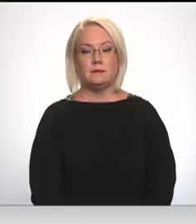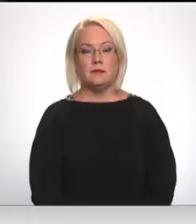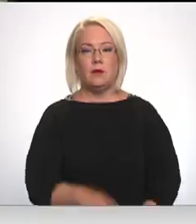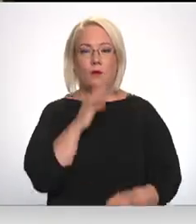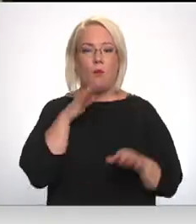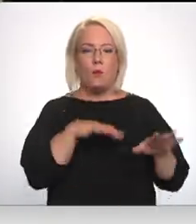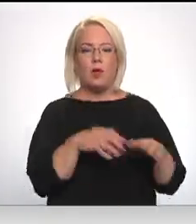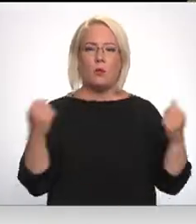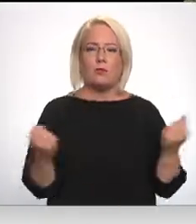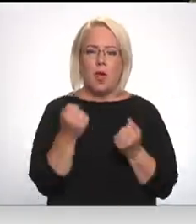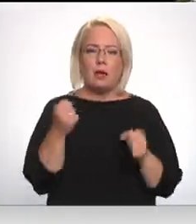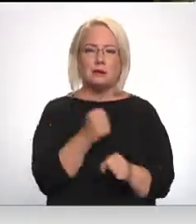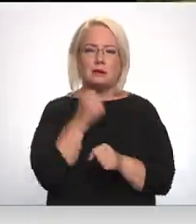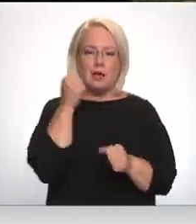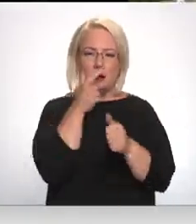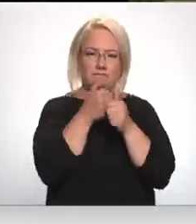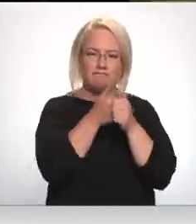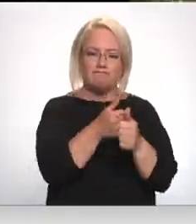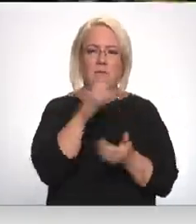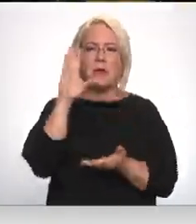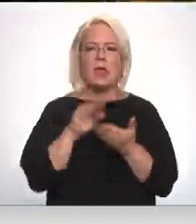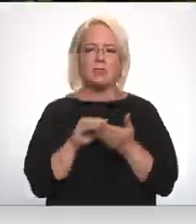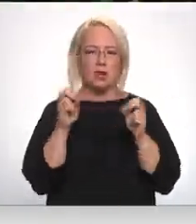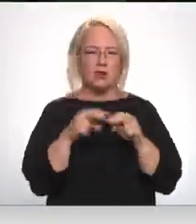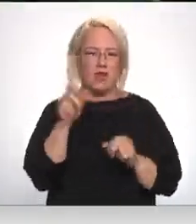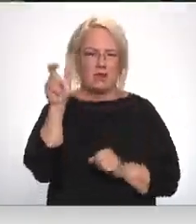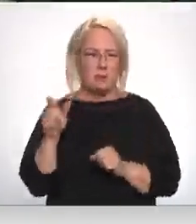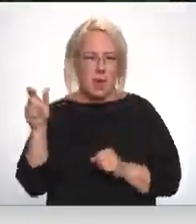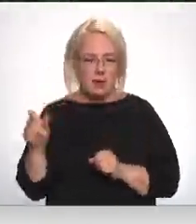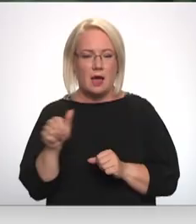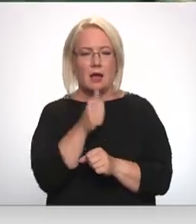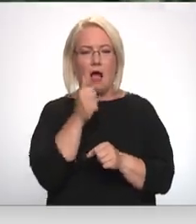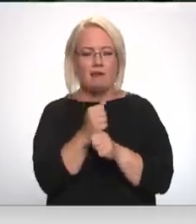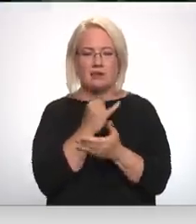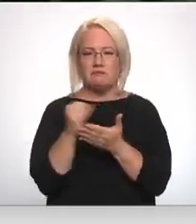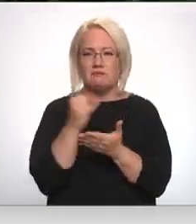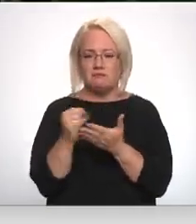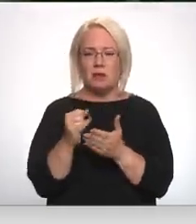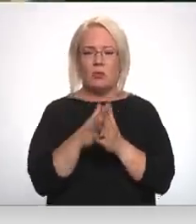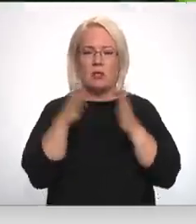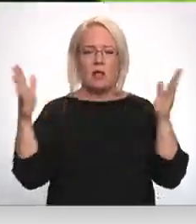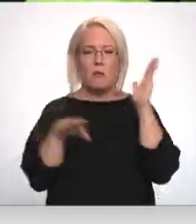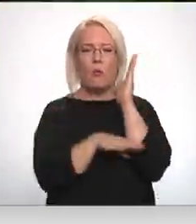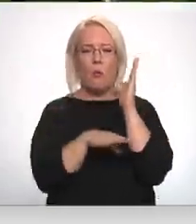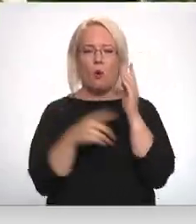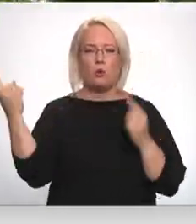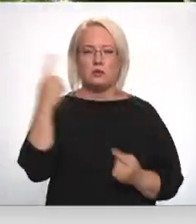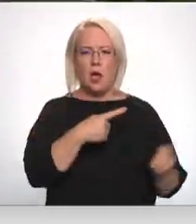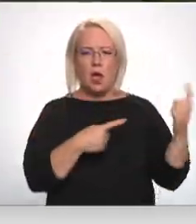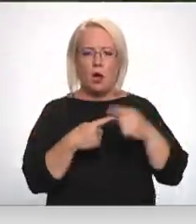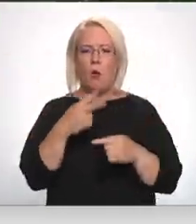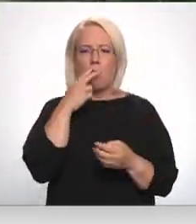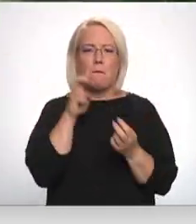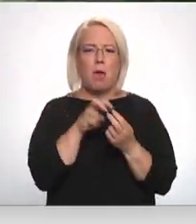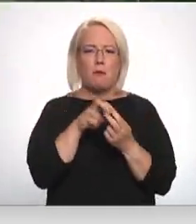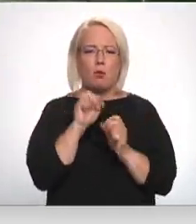Ūdeņu talkas stingri uzrauga pieredzējuši eksperti. Šajā reizē galvenais ir atbrīvot tupi no lielākajiem koku sagāzumiem un bebru dāmjiem. To